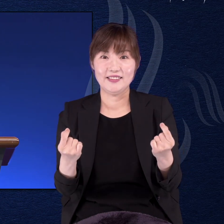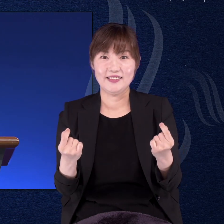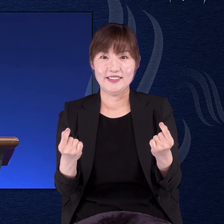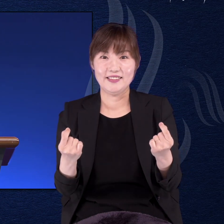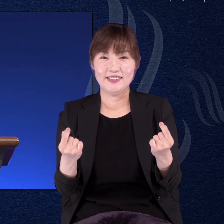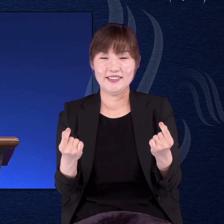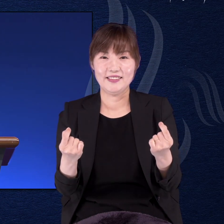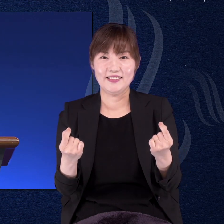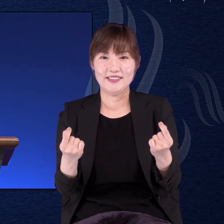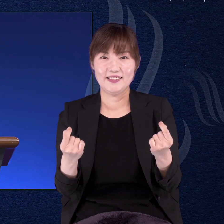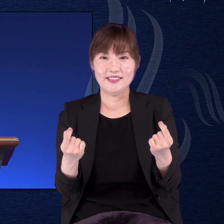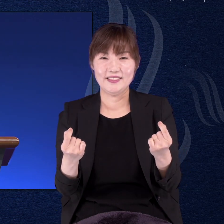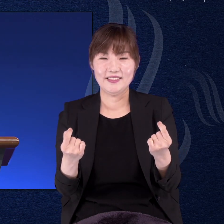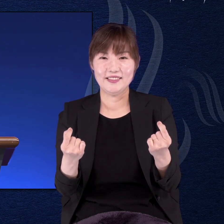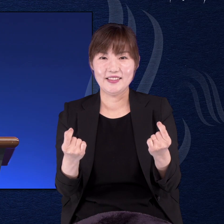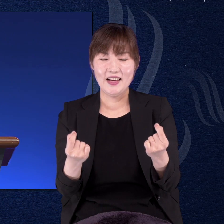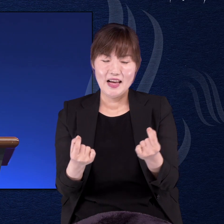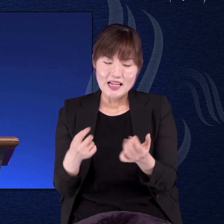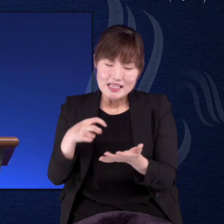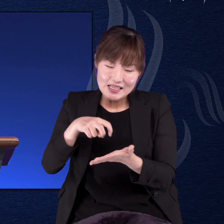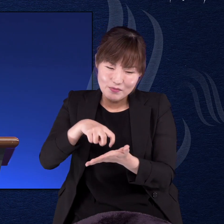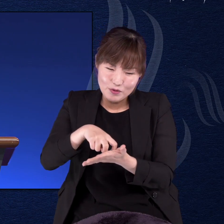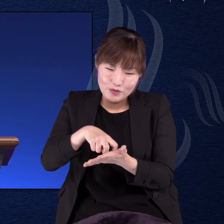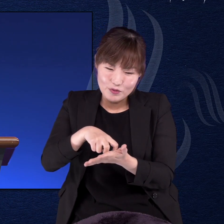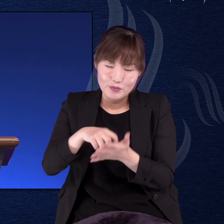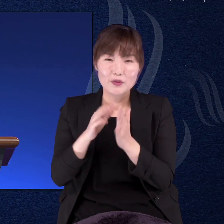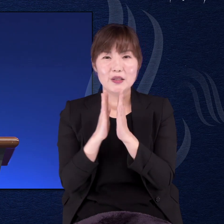밤이라도 하나님 앞에 너무 행복하게 갈 수 있을 것 같아요.